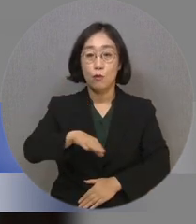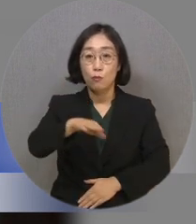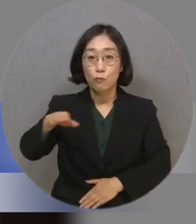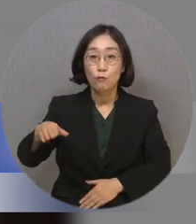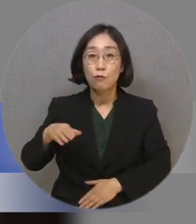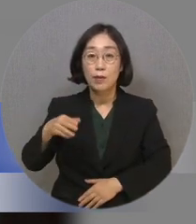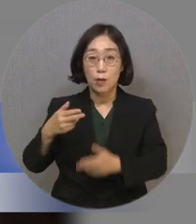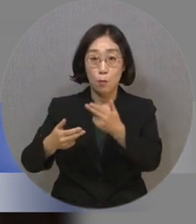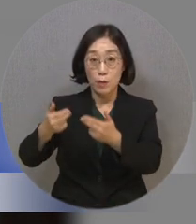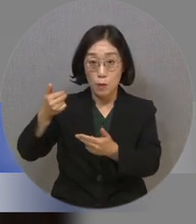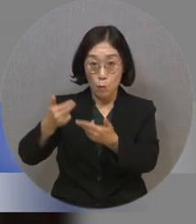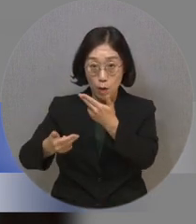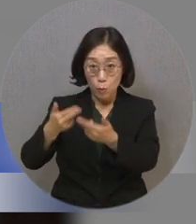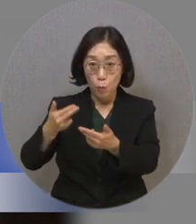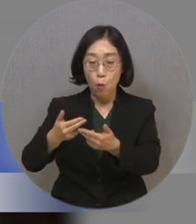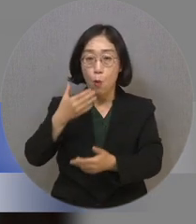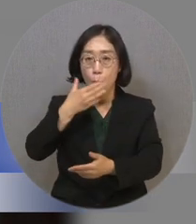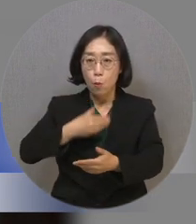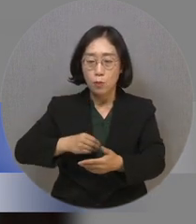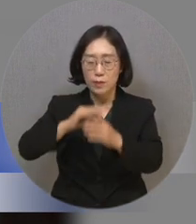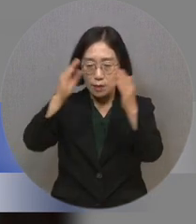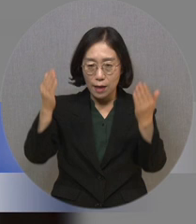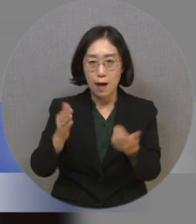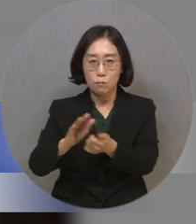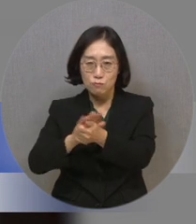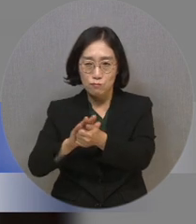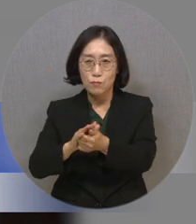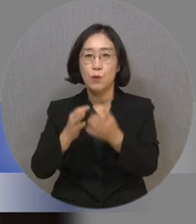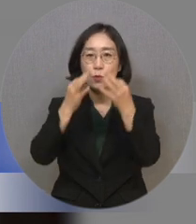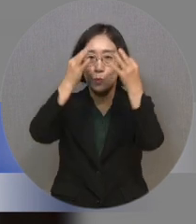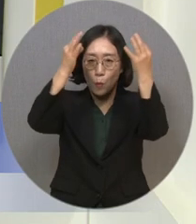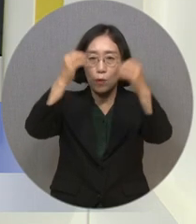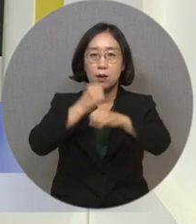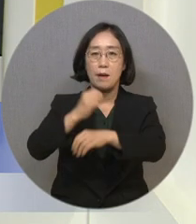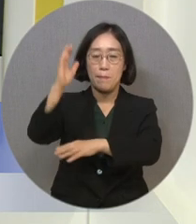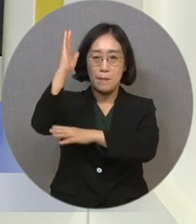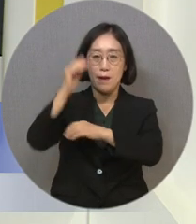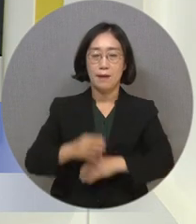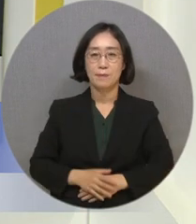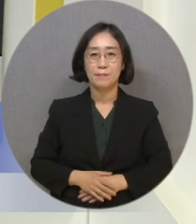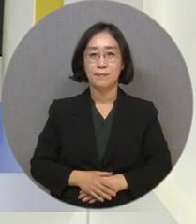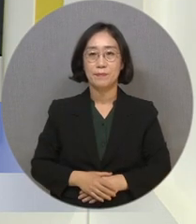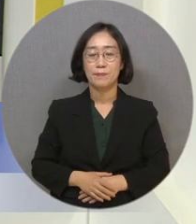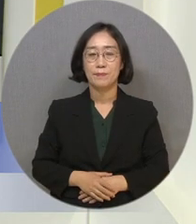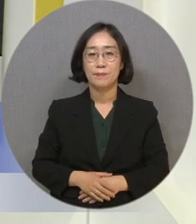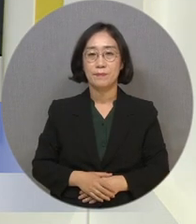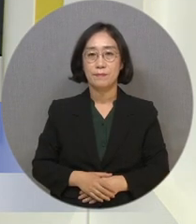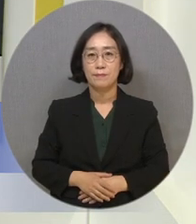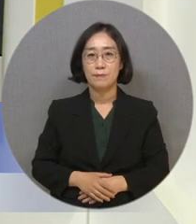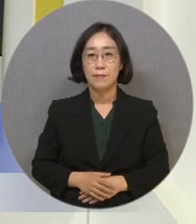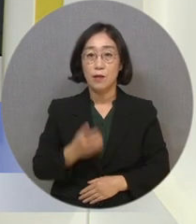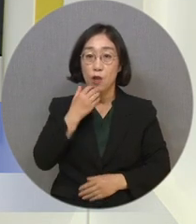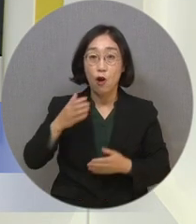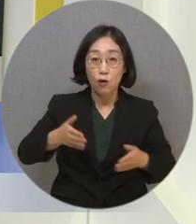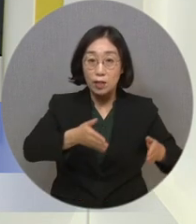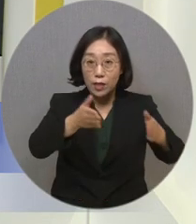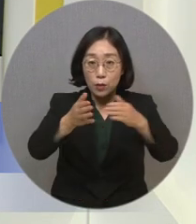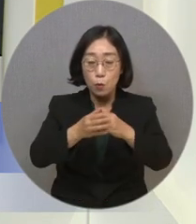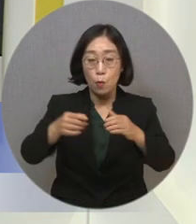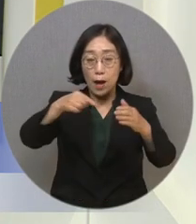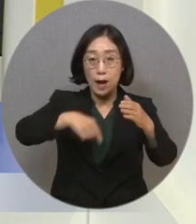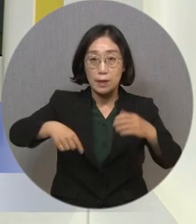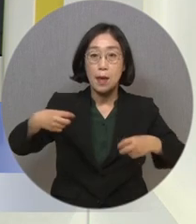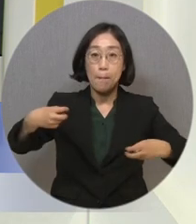없는 복지환경을 만들겠다고 밝혔습니다 다음 뉴스입니다 경기도가 돈의